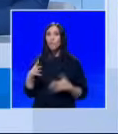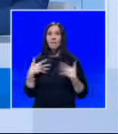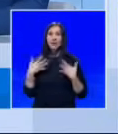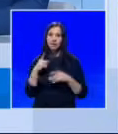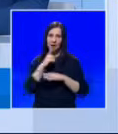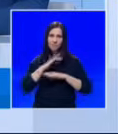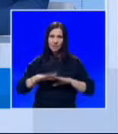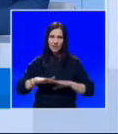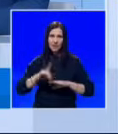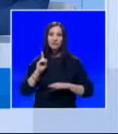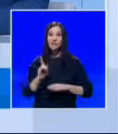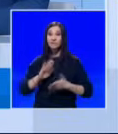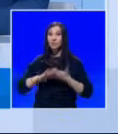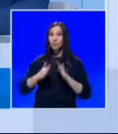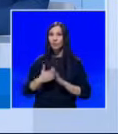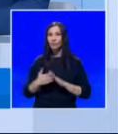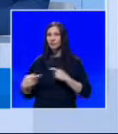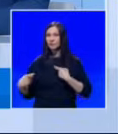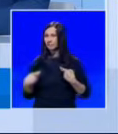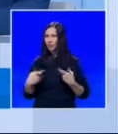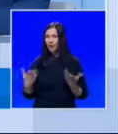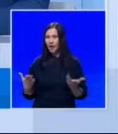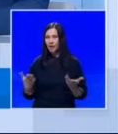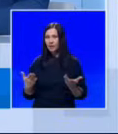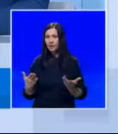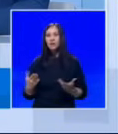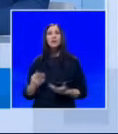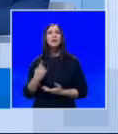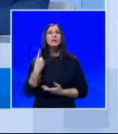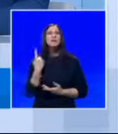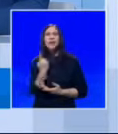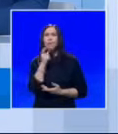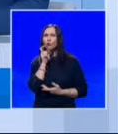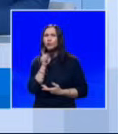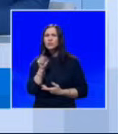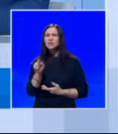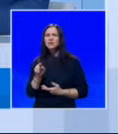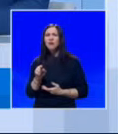иска мир, трябва да се готви за война. Само